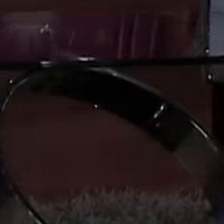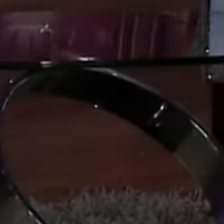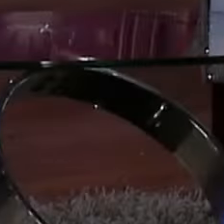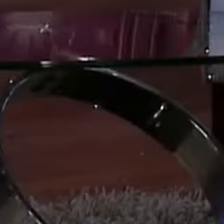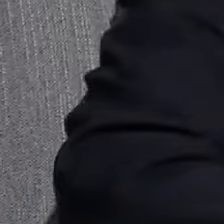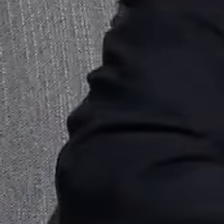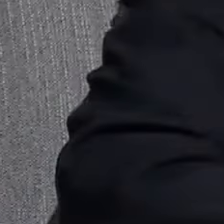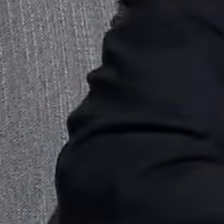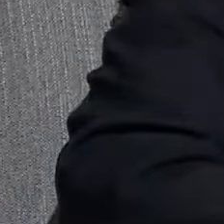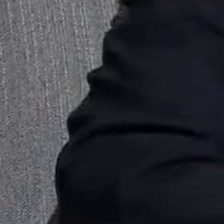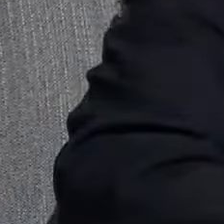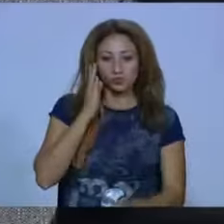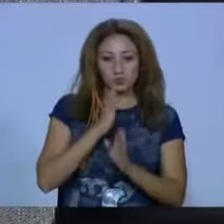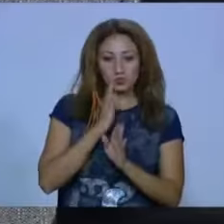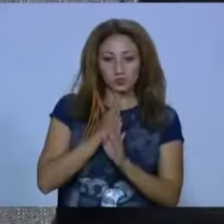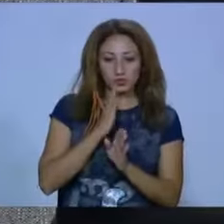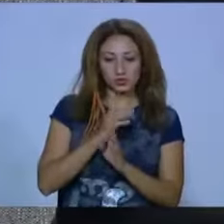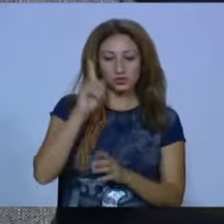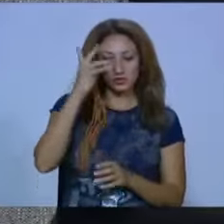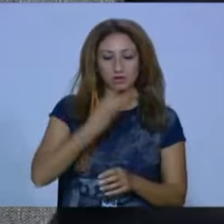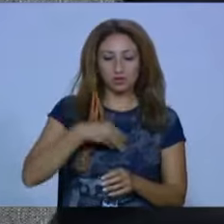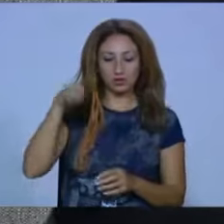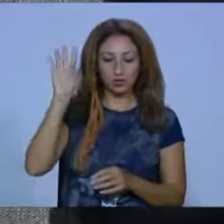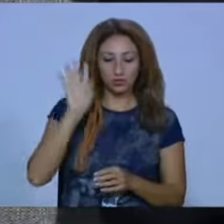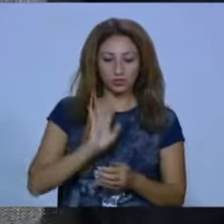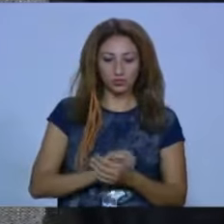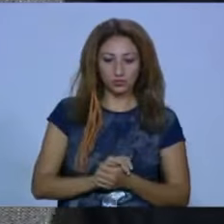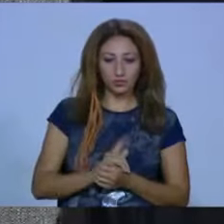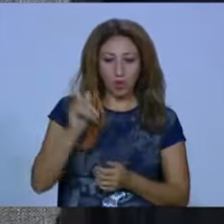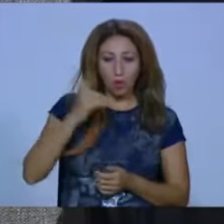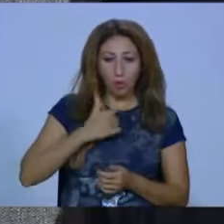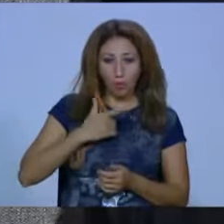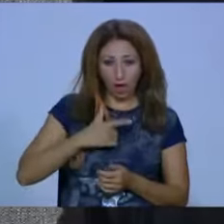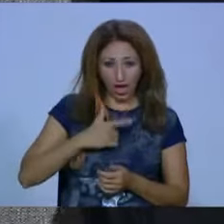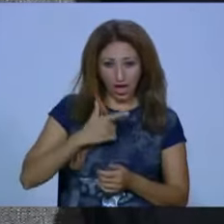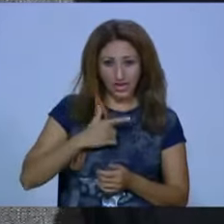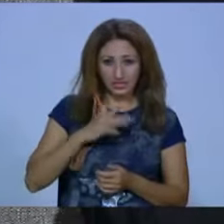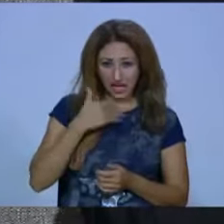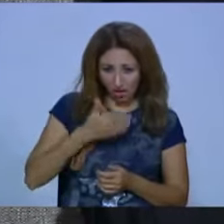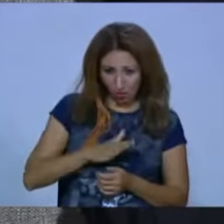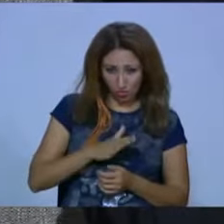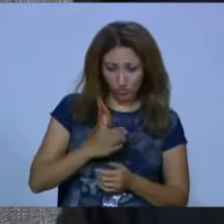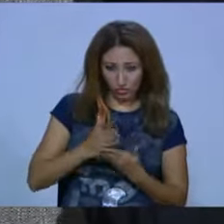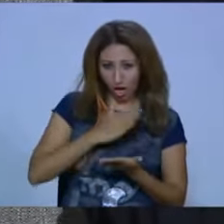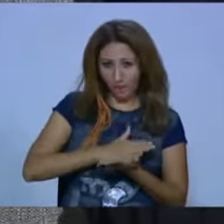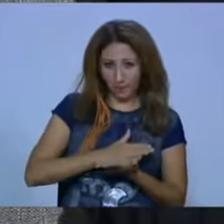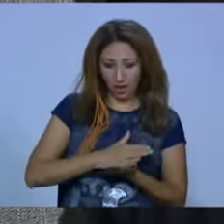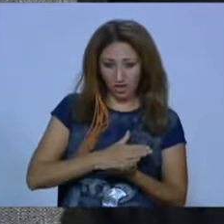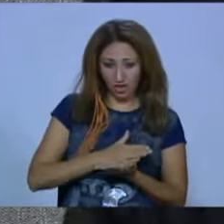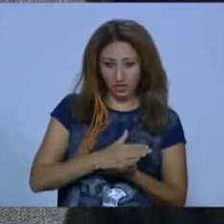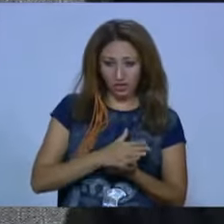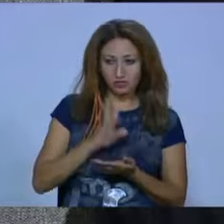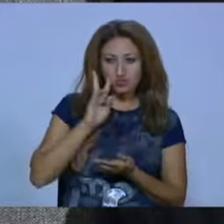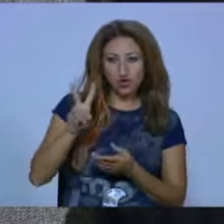علاء، هل كان علاء ولي الدين الله يرحمه كان مثلا عنده احساس بقرب وفاته؟ يعني هل كان في